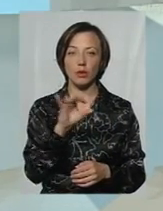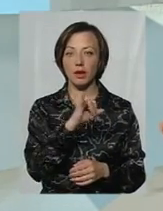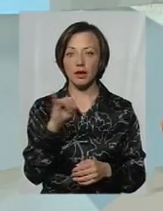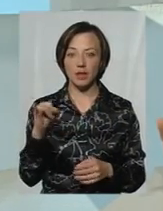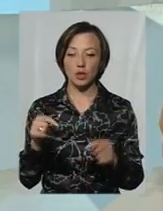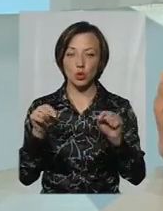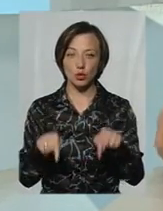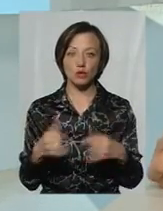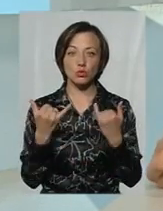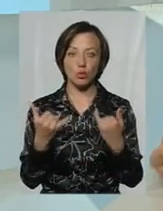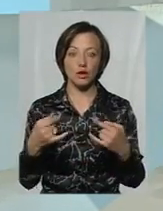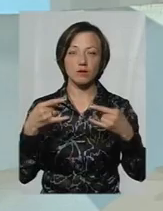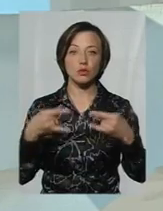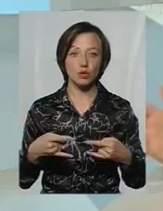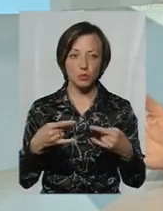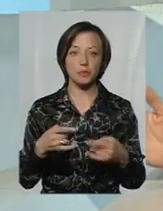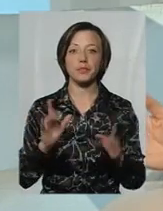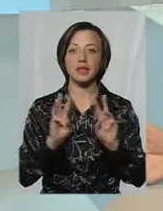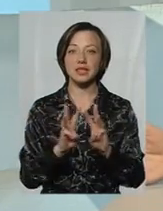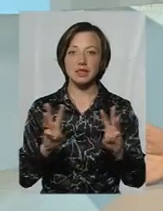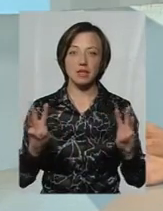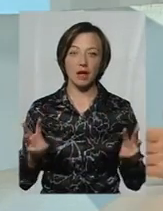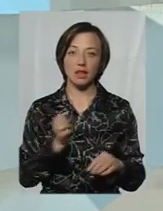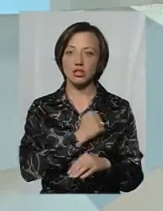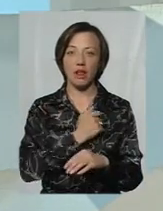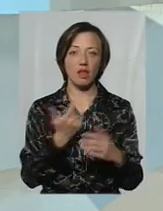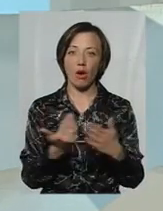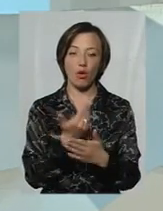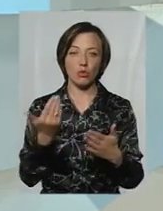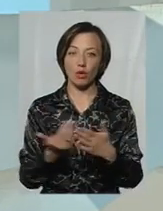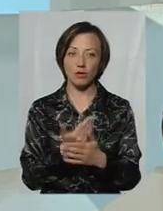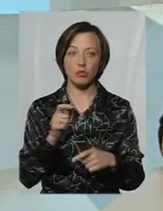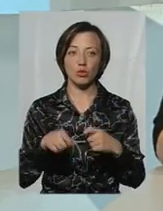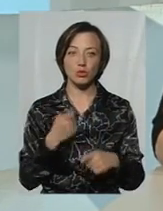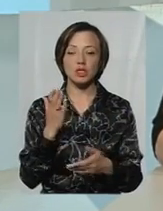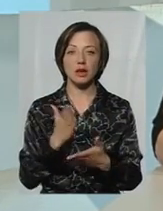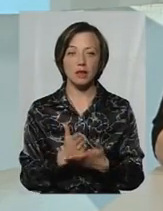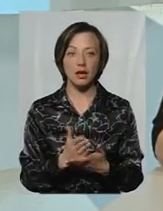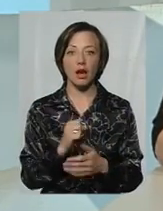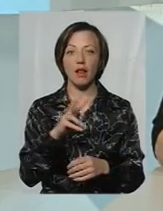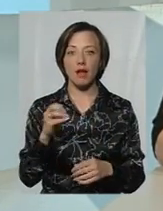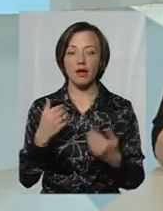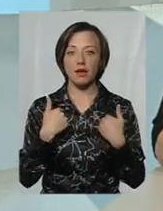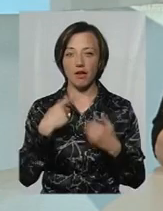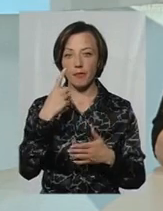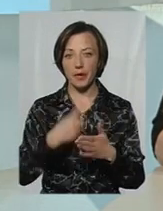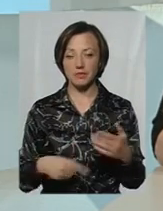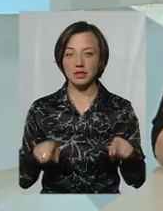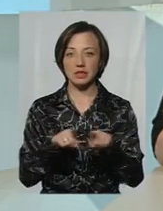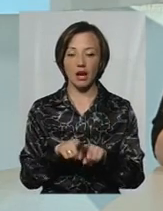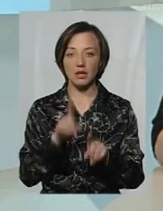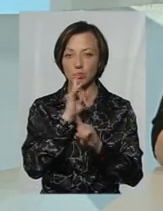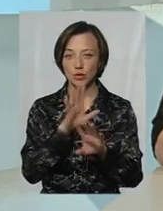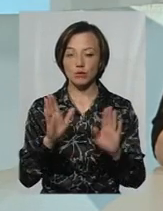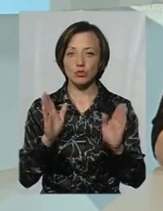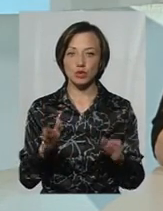саме тут сьогодні у студії. Сайт, на жаль, не оновлюється, ось тому порушення є, але я переконана, що все так не буде і